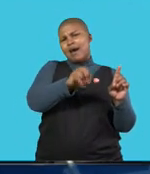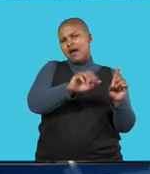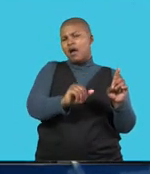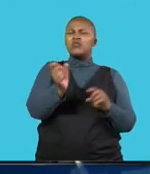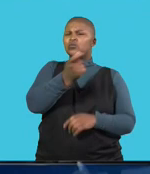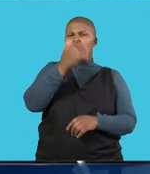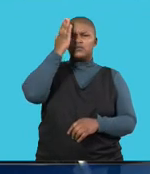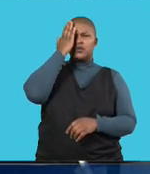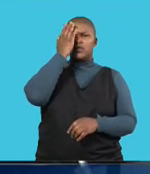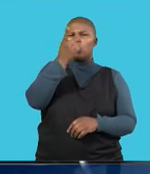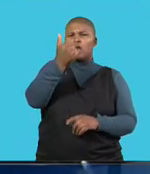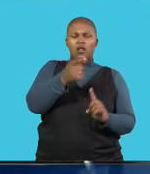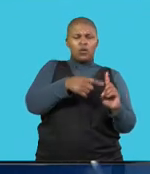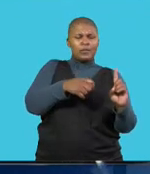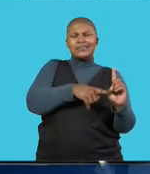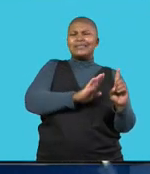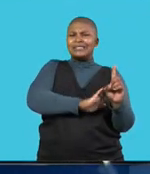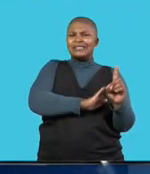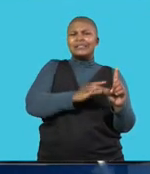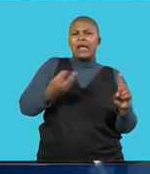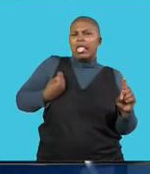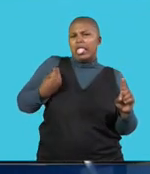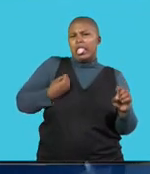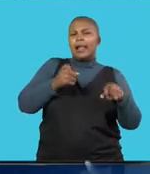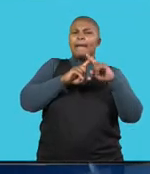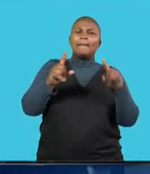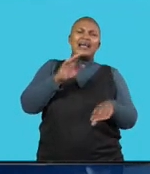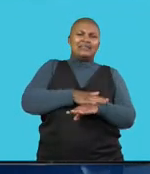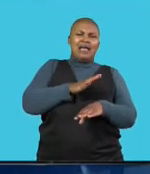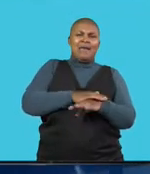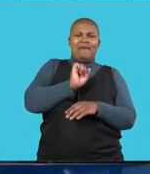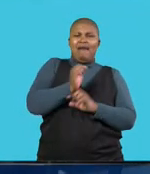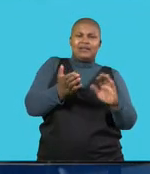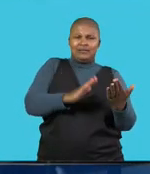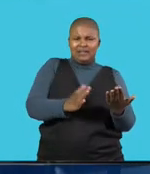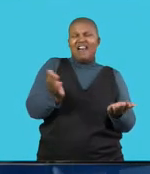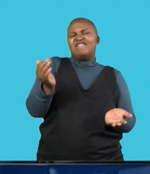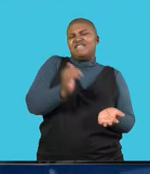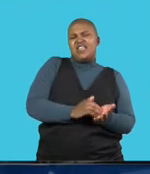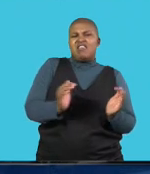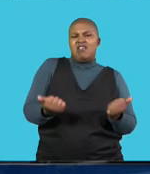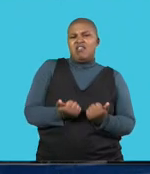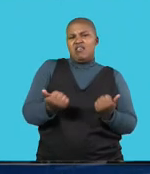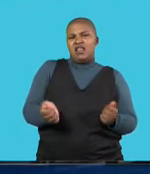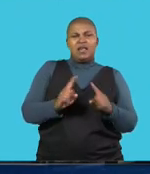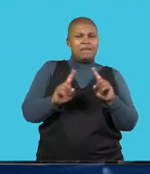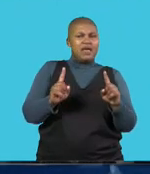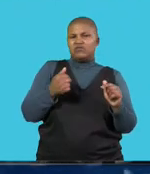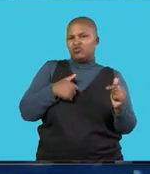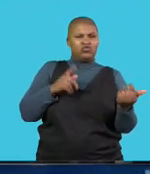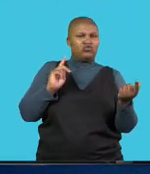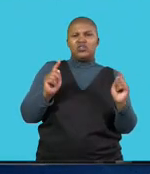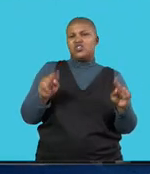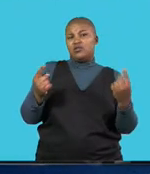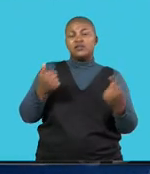siyayazi sonke besemncinci but ke ixesha beselifikile asikwazi ukulitshintsha asikwazi uma ngaphambili but inwenzayo itsho into yobana